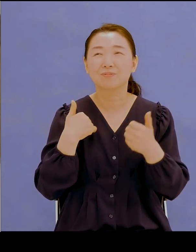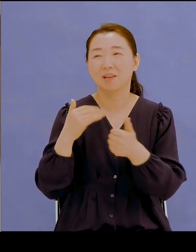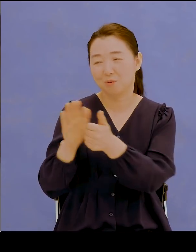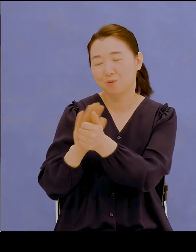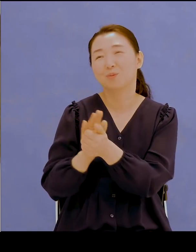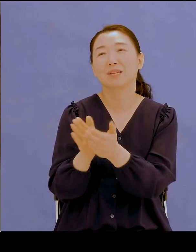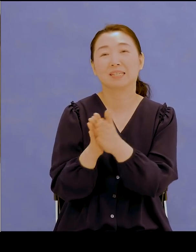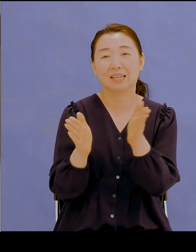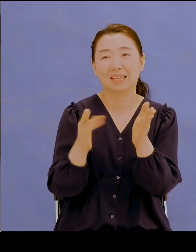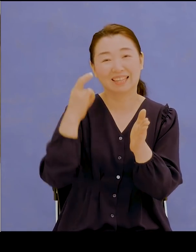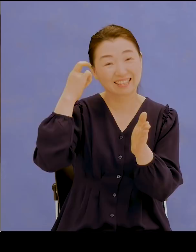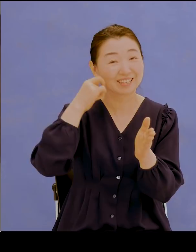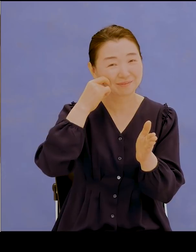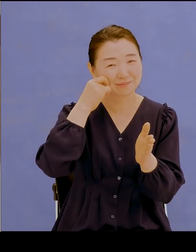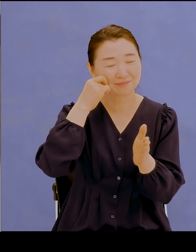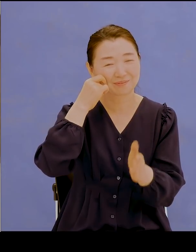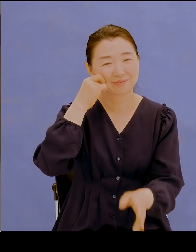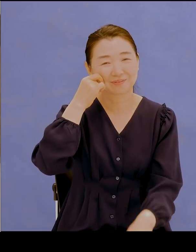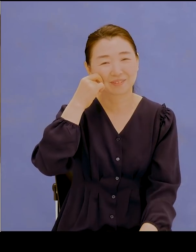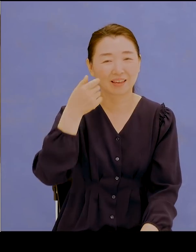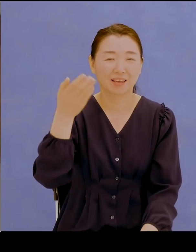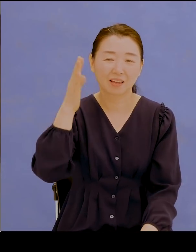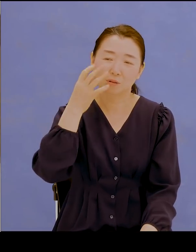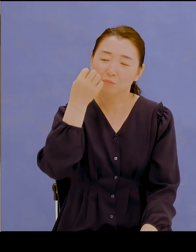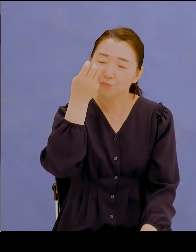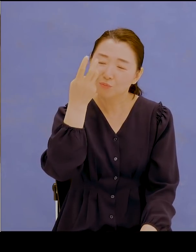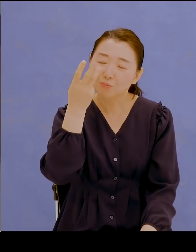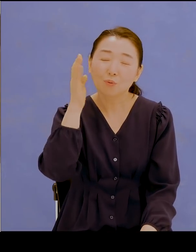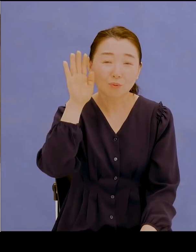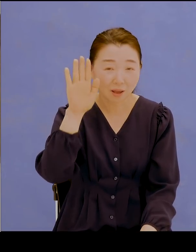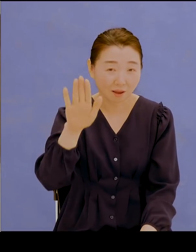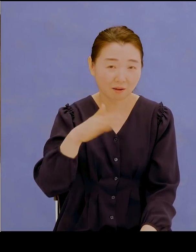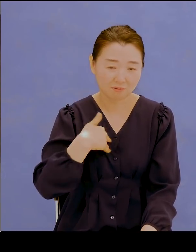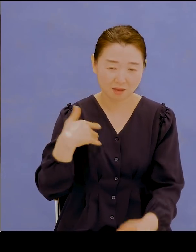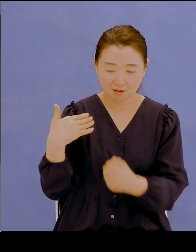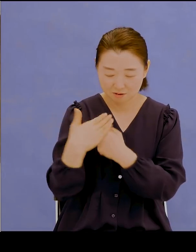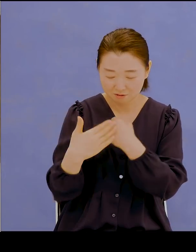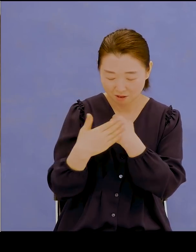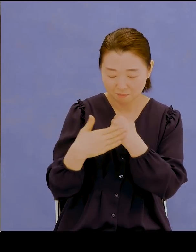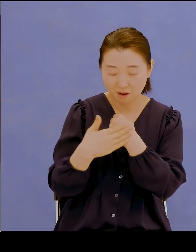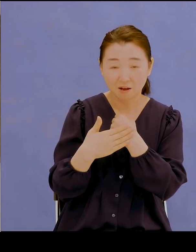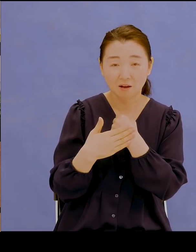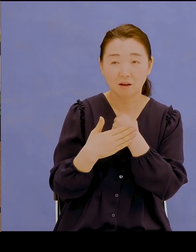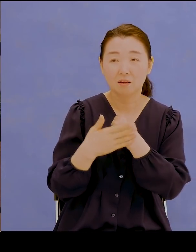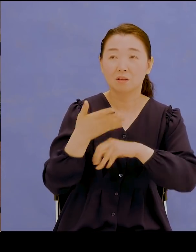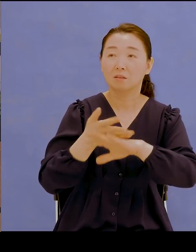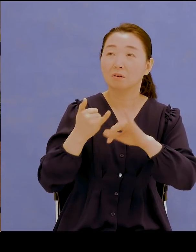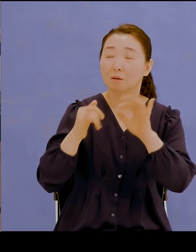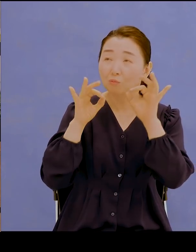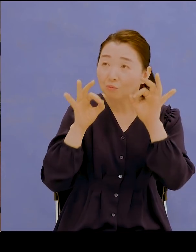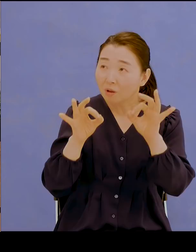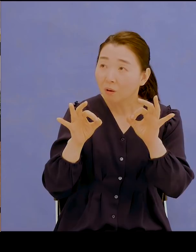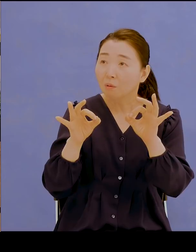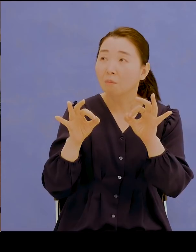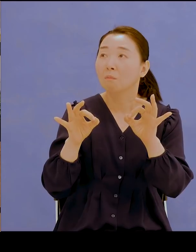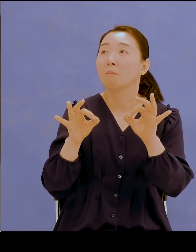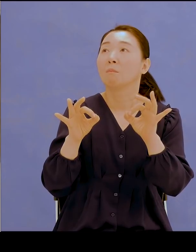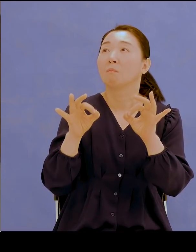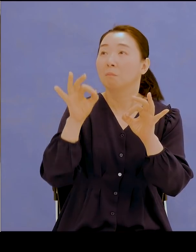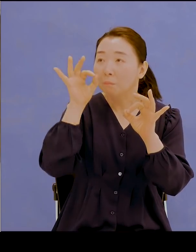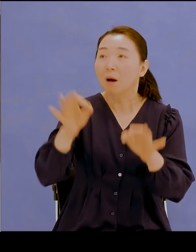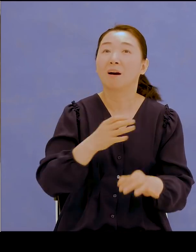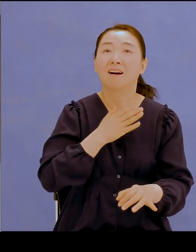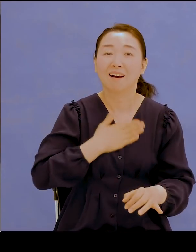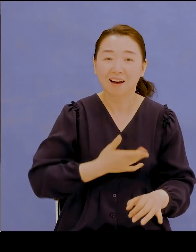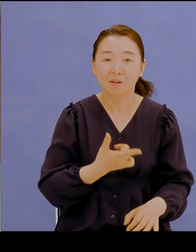저를. 네. 저는 못 느꼈지만 그러면서 한 몇 개월을 이렇게 다니는데 제가 은혜 받는 게 남의 눈에는 보이나 봐요. 네, 그럼요.